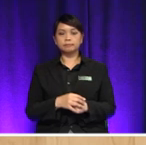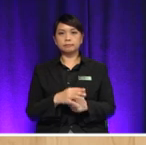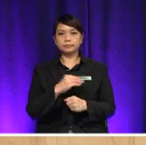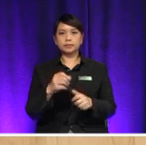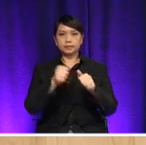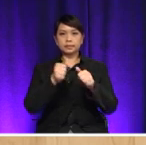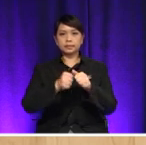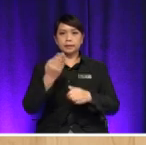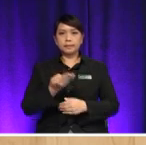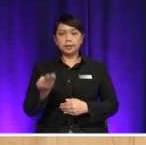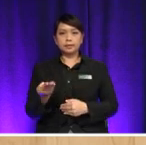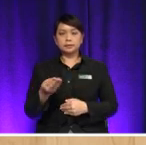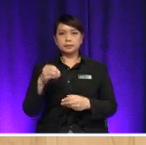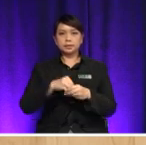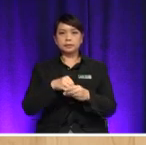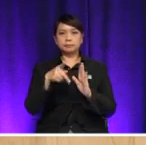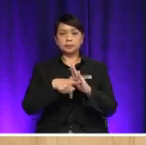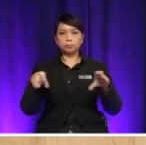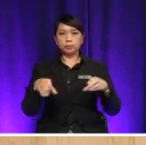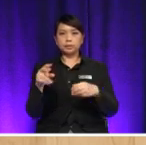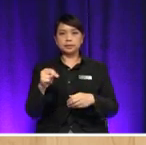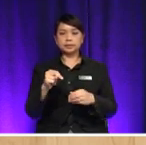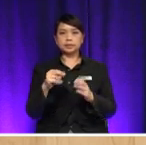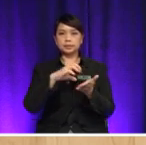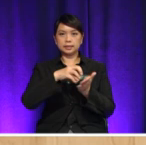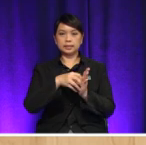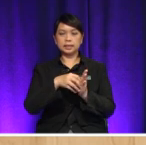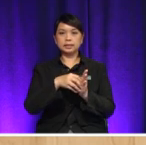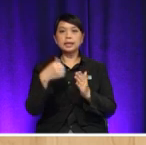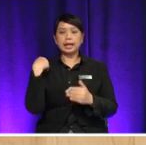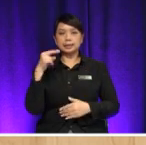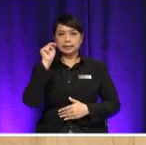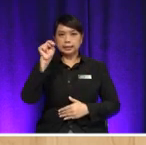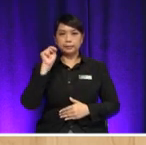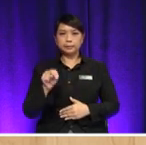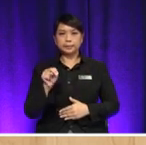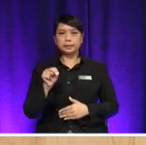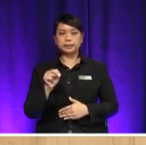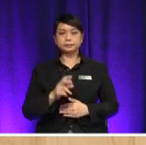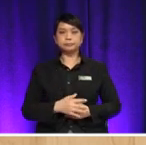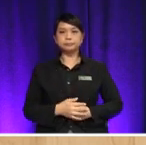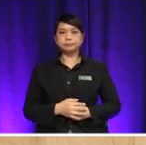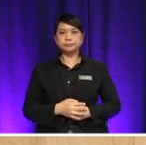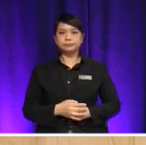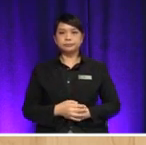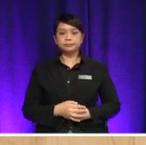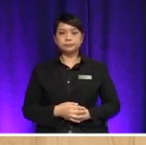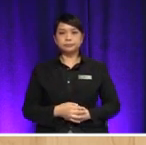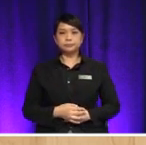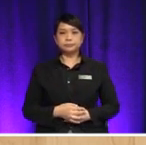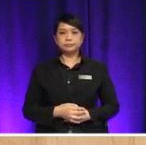setiap bahan dalam pembuatan cake dia ada nisbah dia tak akan kita Letakkan ya dari ramuan